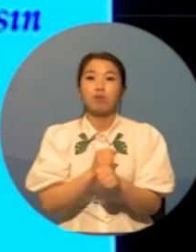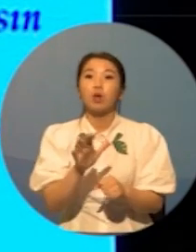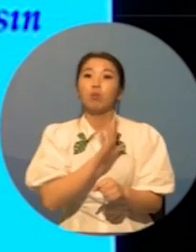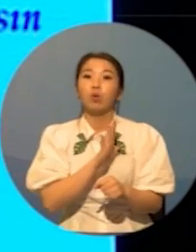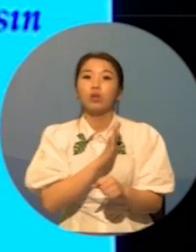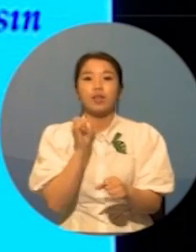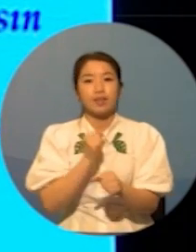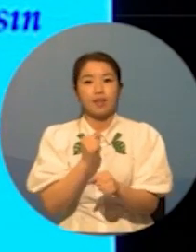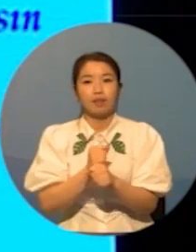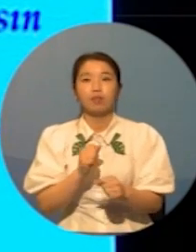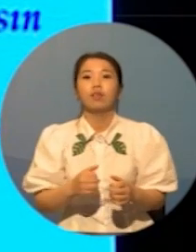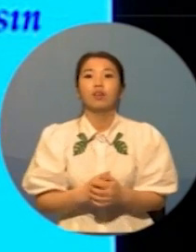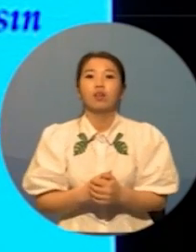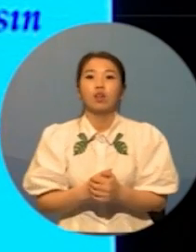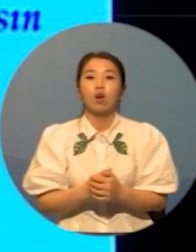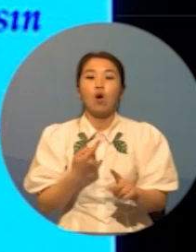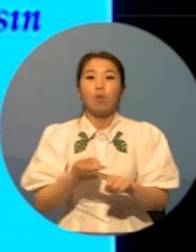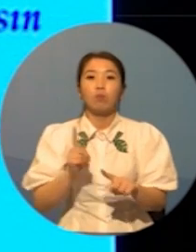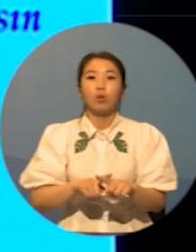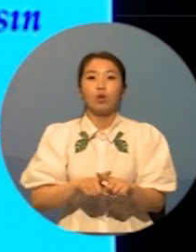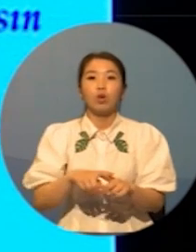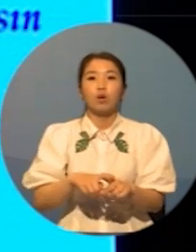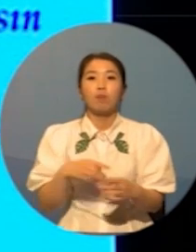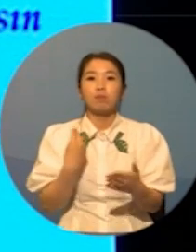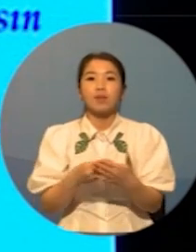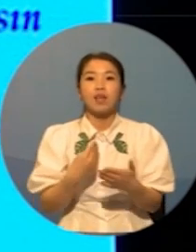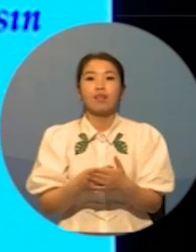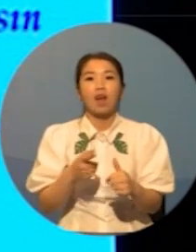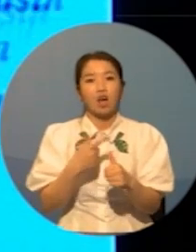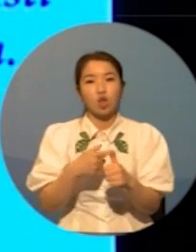Бұл мысалдағы атауыш фейл ісілемек сөзі.